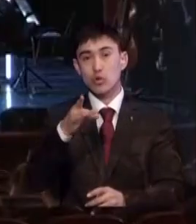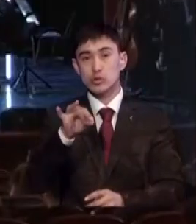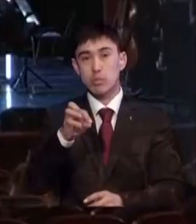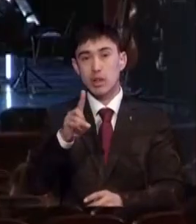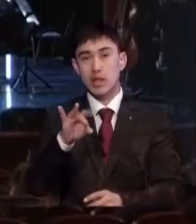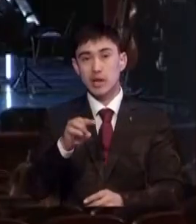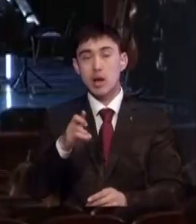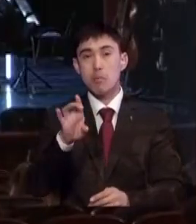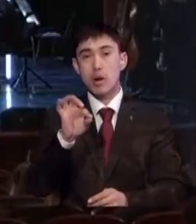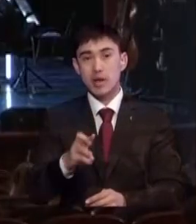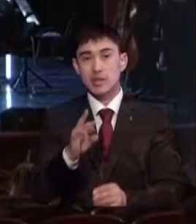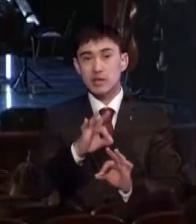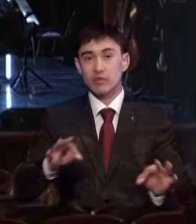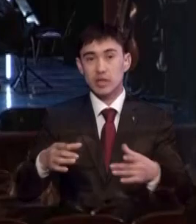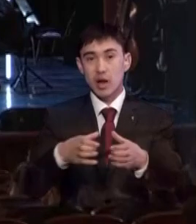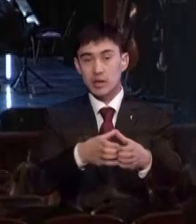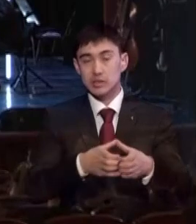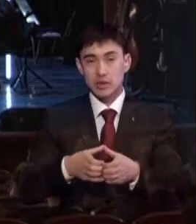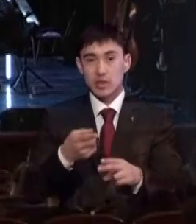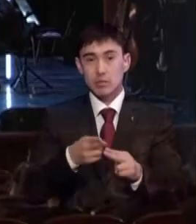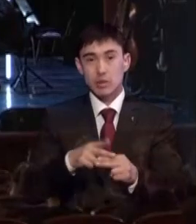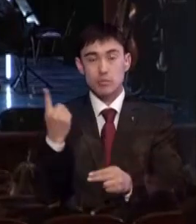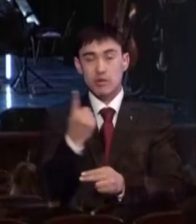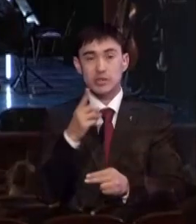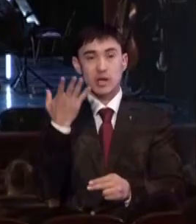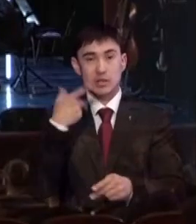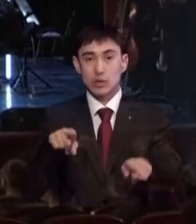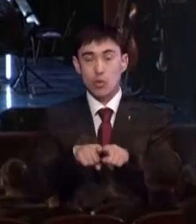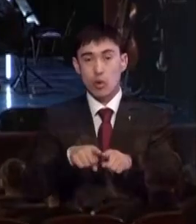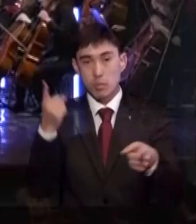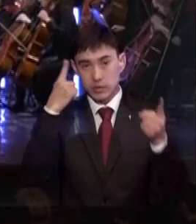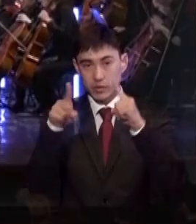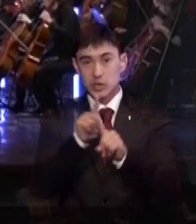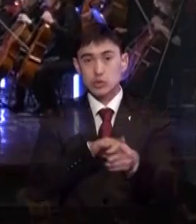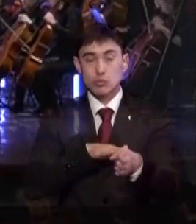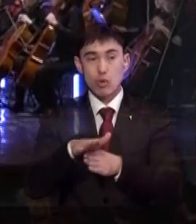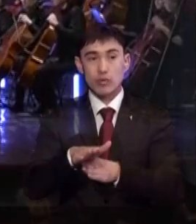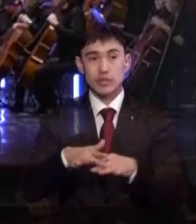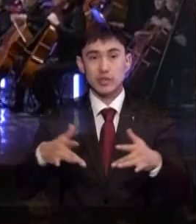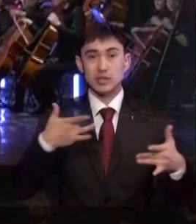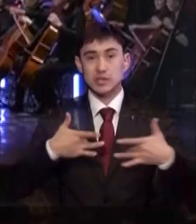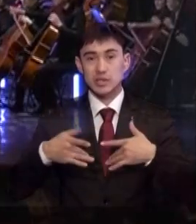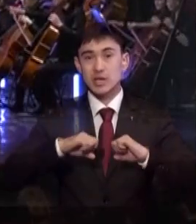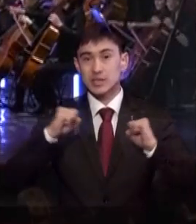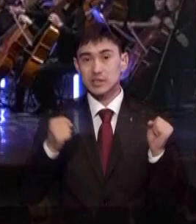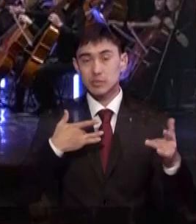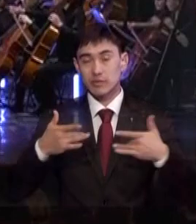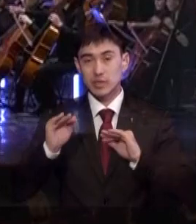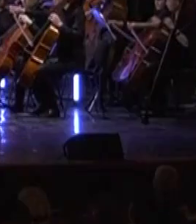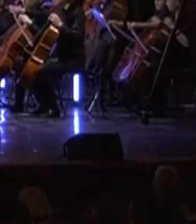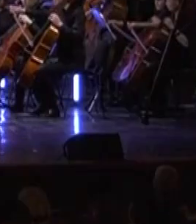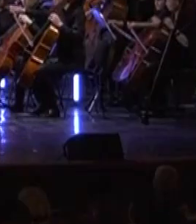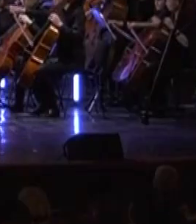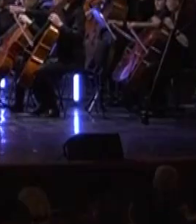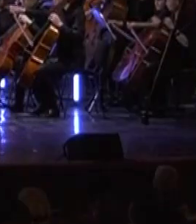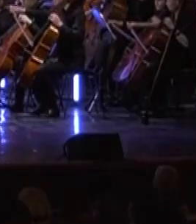балалайки, баяна и симфонического оркестра. Это был первый раз, когда такое произведение было исполнено на сцене Зимнего театра.